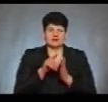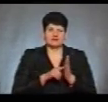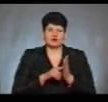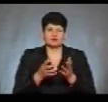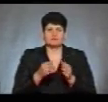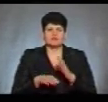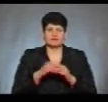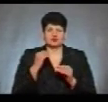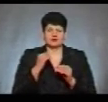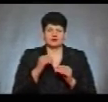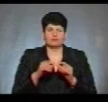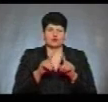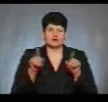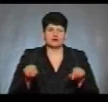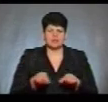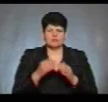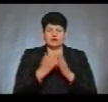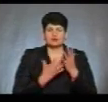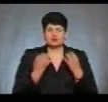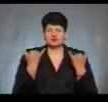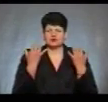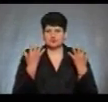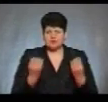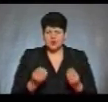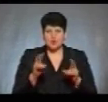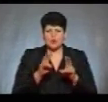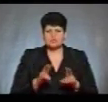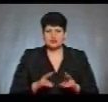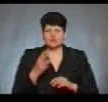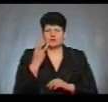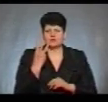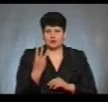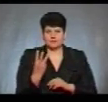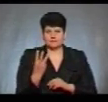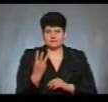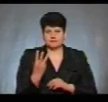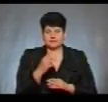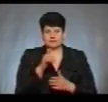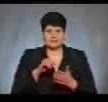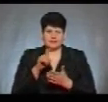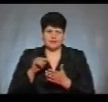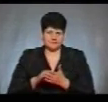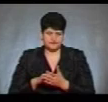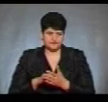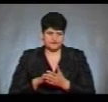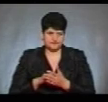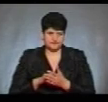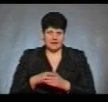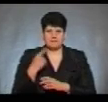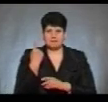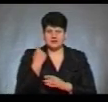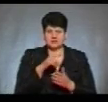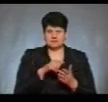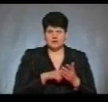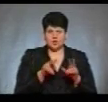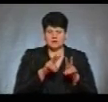На порядку денному сьогоднішнього дня у нас розгляд три запитання. Перше запитання –